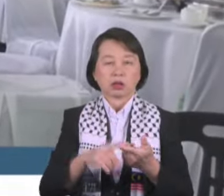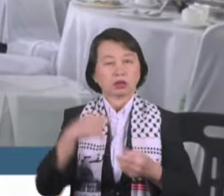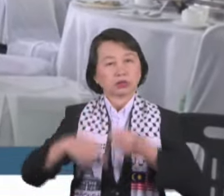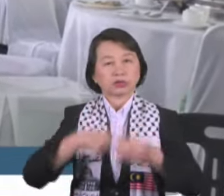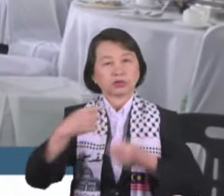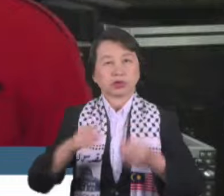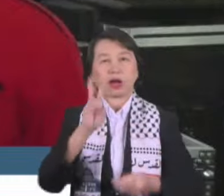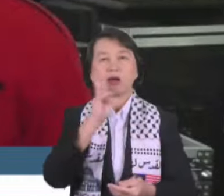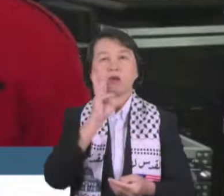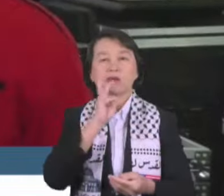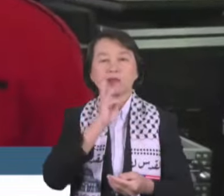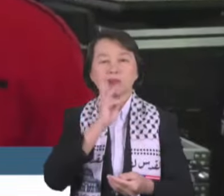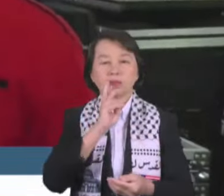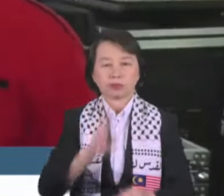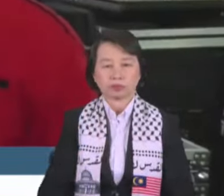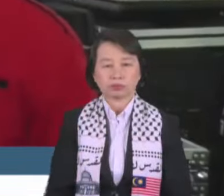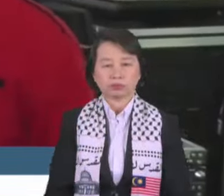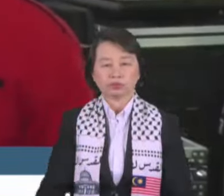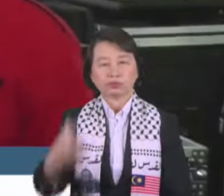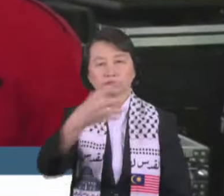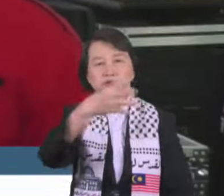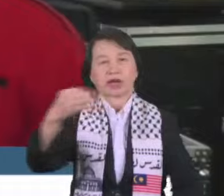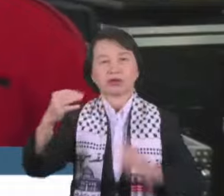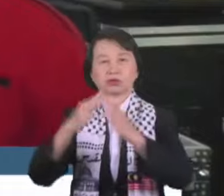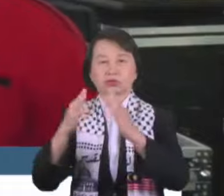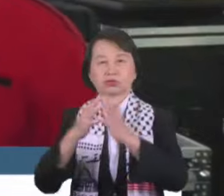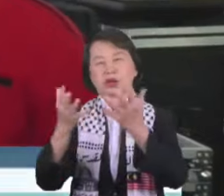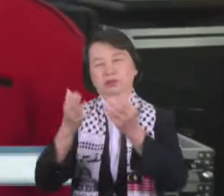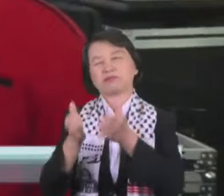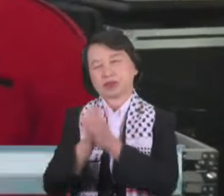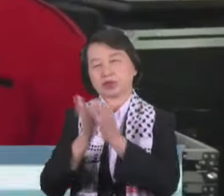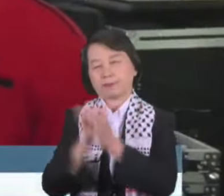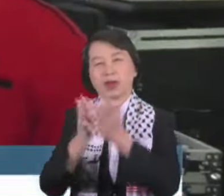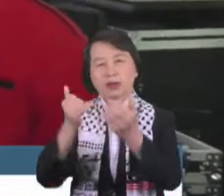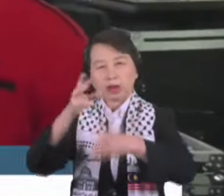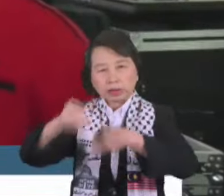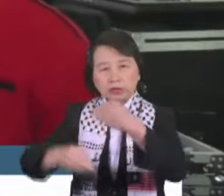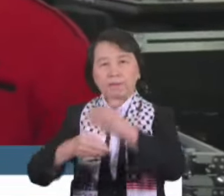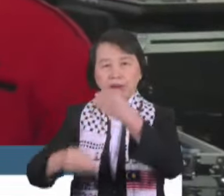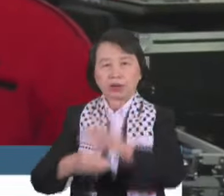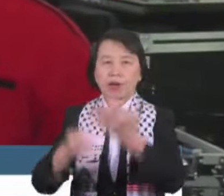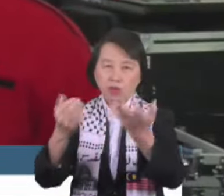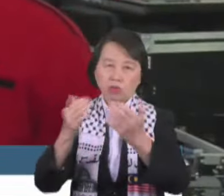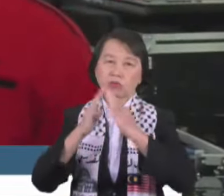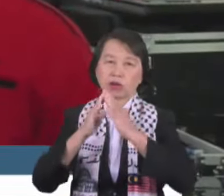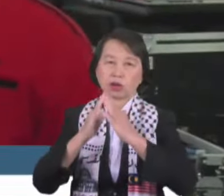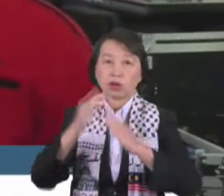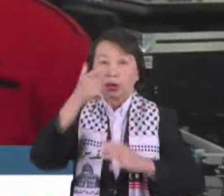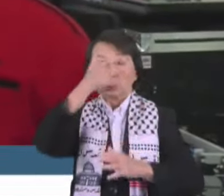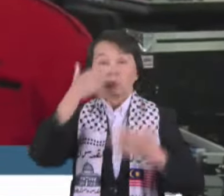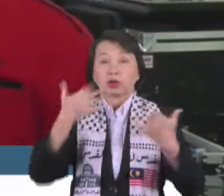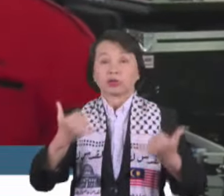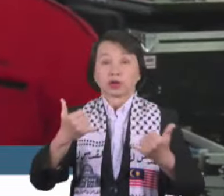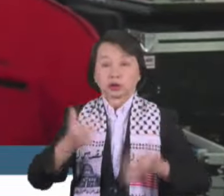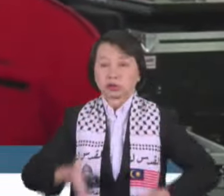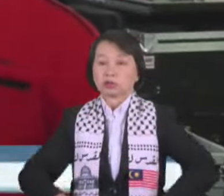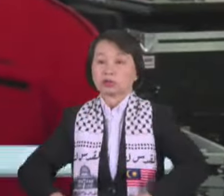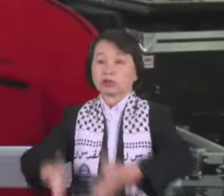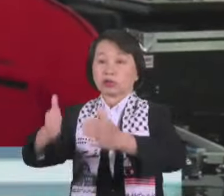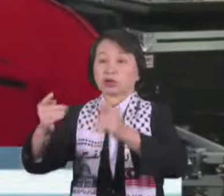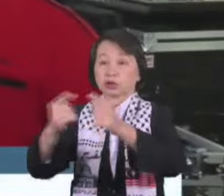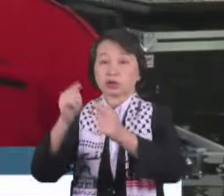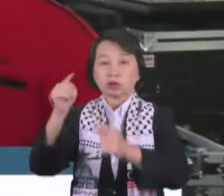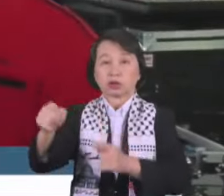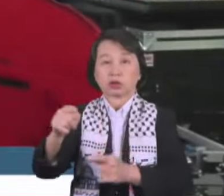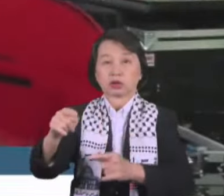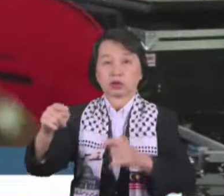berkenaan dengan air dan rumah-rumah lagi nak minta lagi nak tambah. Dari sekarang ni jalan daripada sini ke